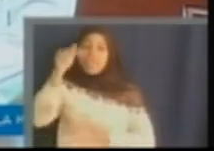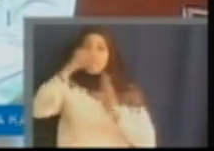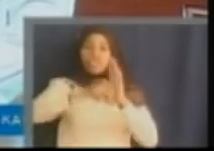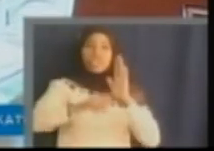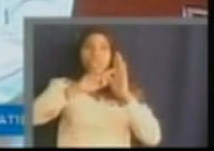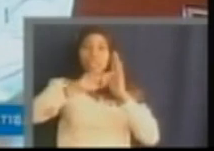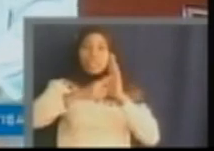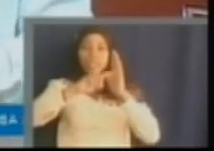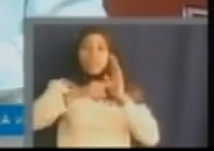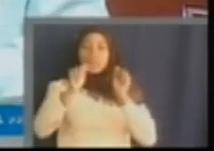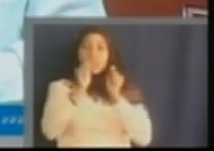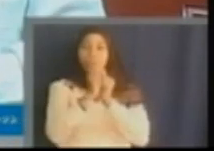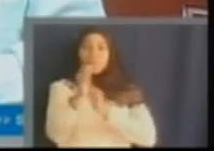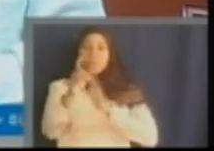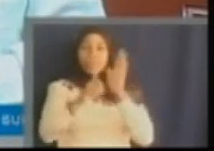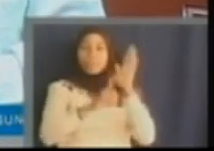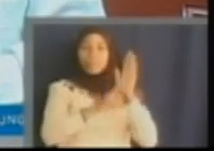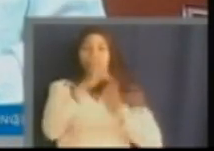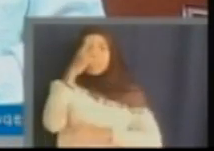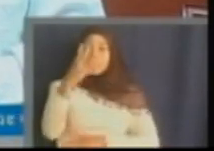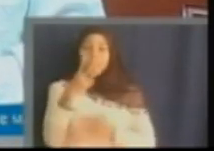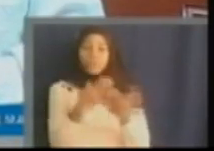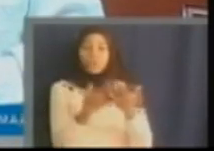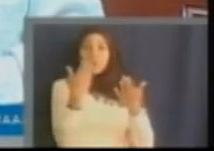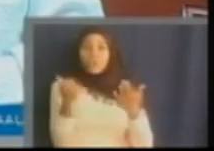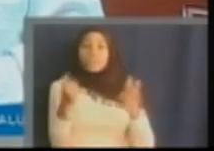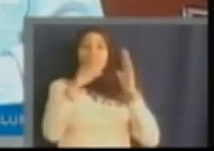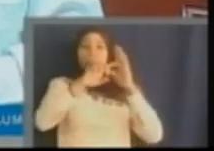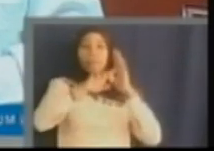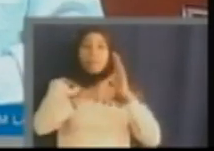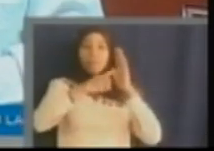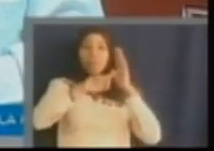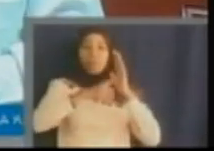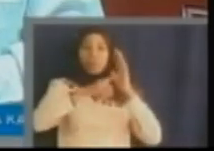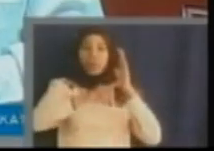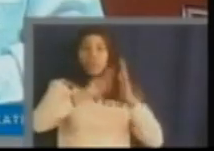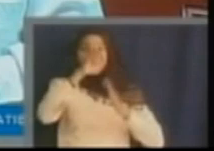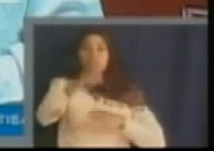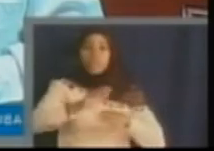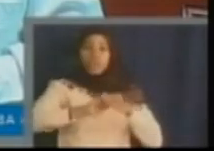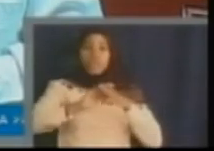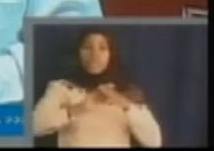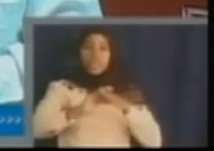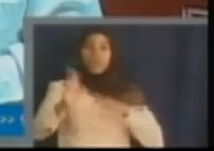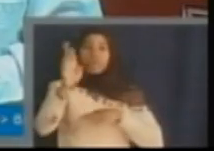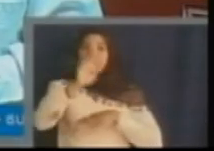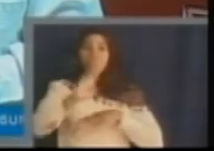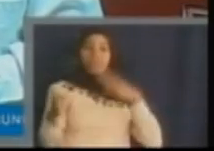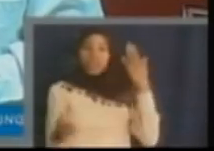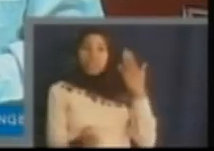16.3, kwani kanuni hiyo inahusu rufaa zinazotokana maamuzi ya